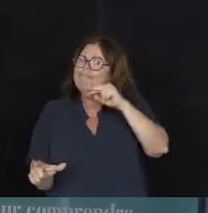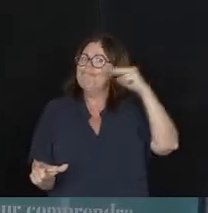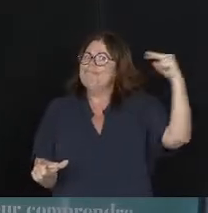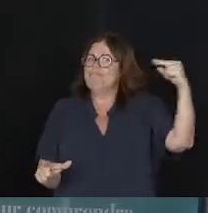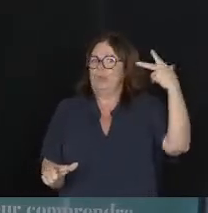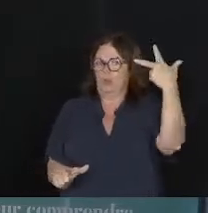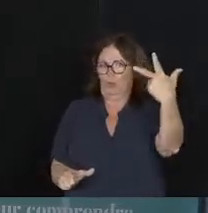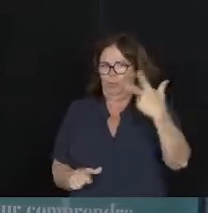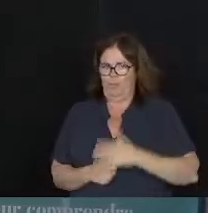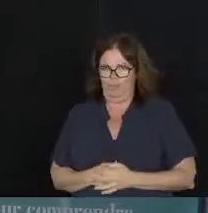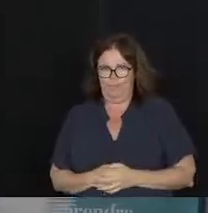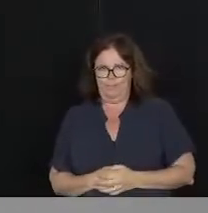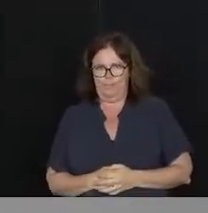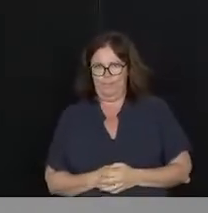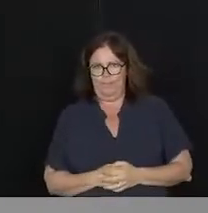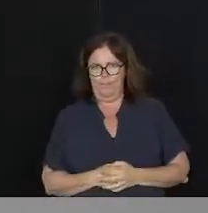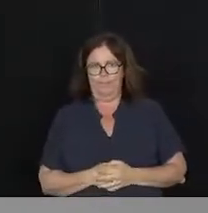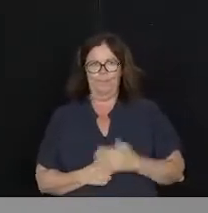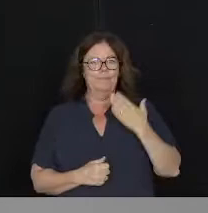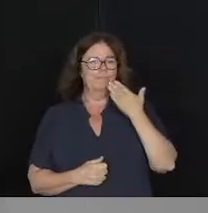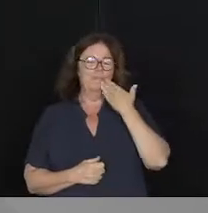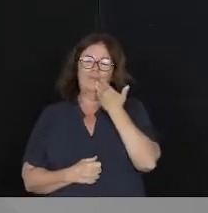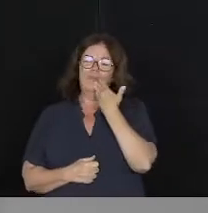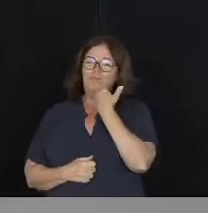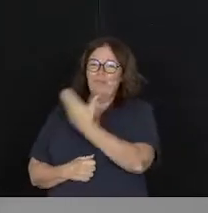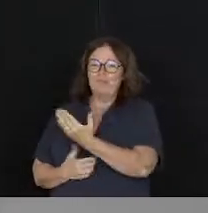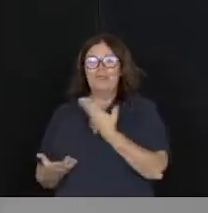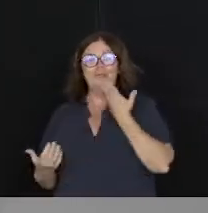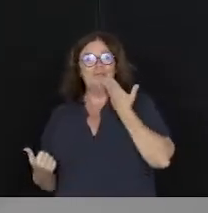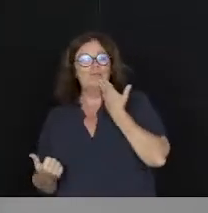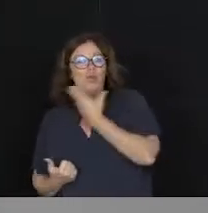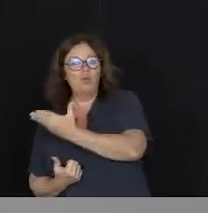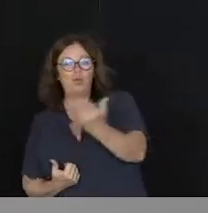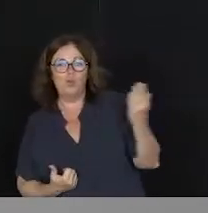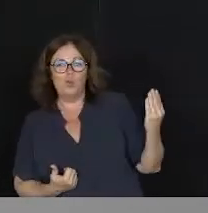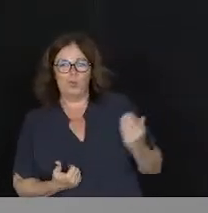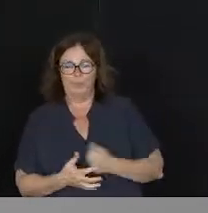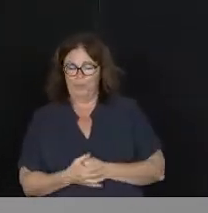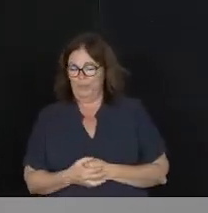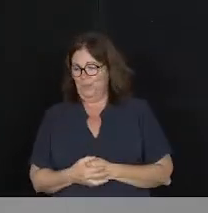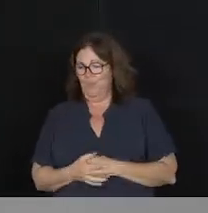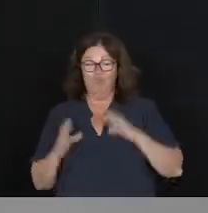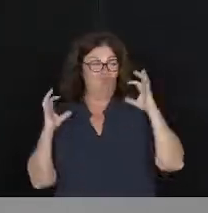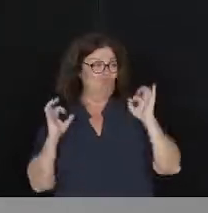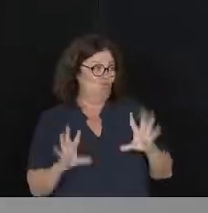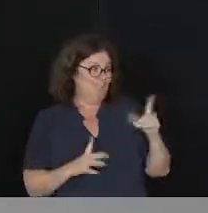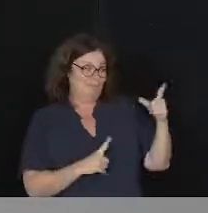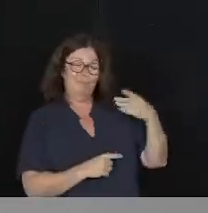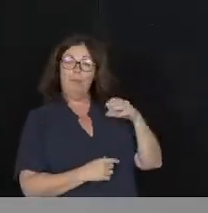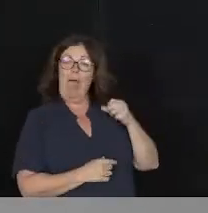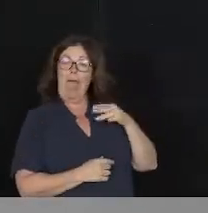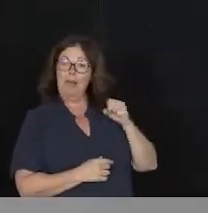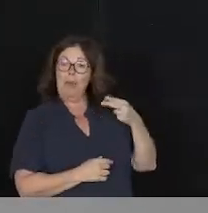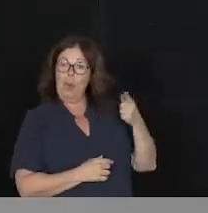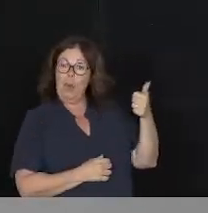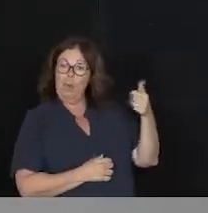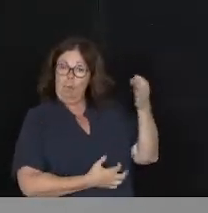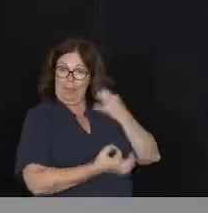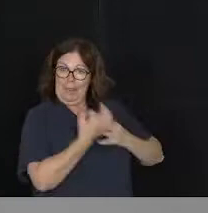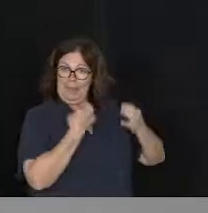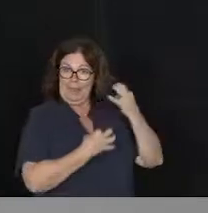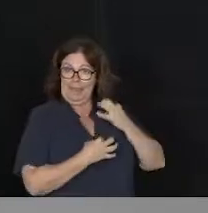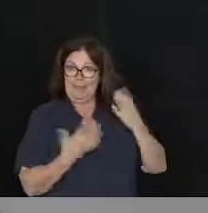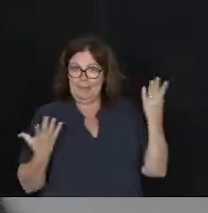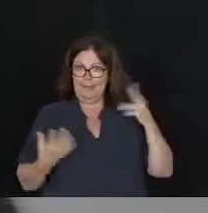Vidal-Naquet. Merci Manon. Bonjour à toutes et à tous. Donc, comme Manon l'a évoqué à l'instant,